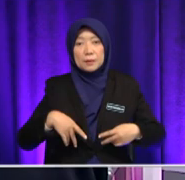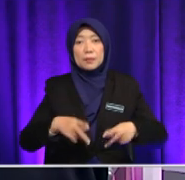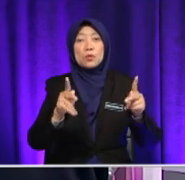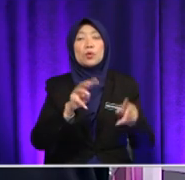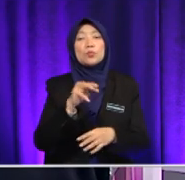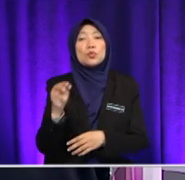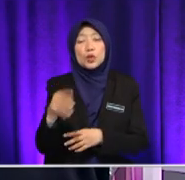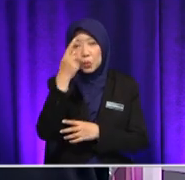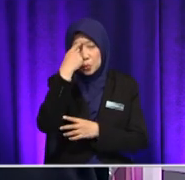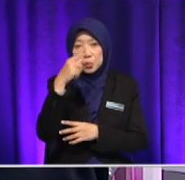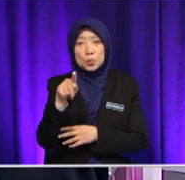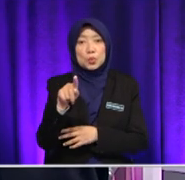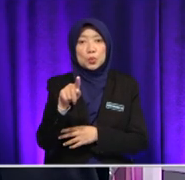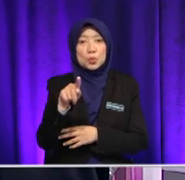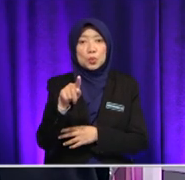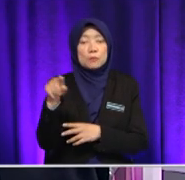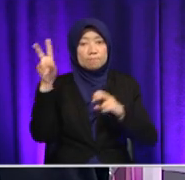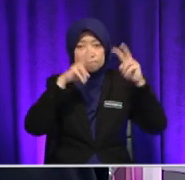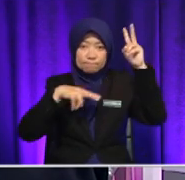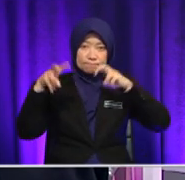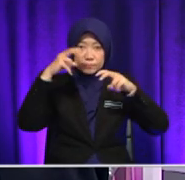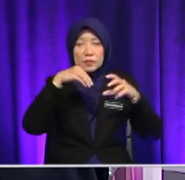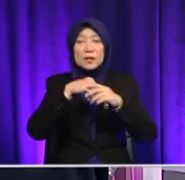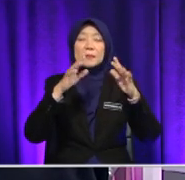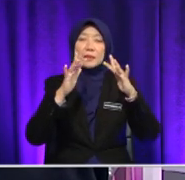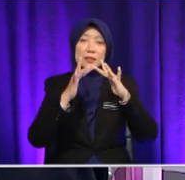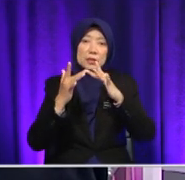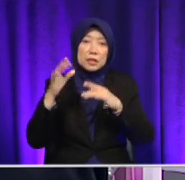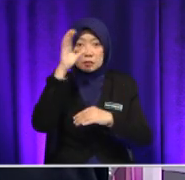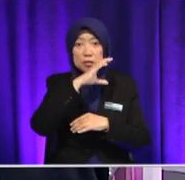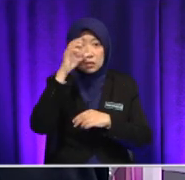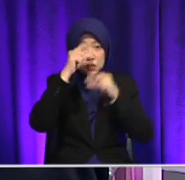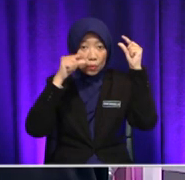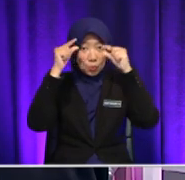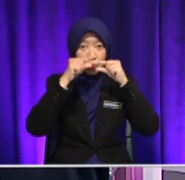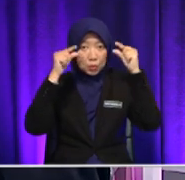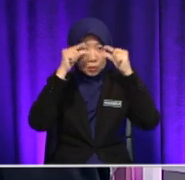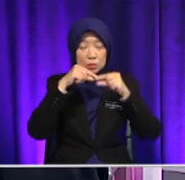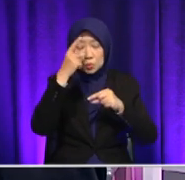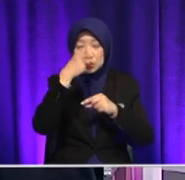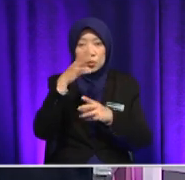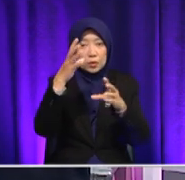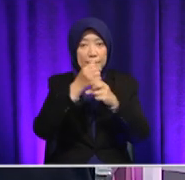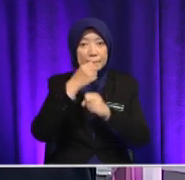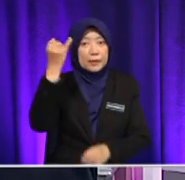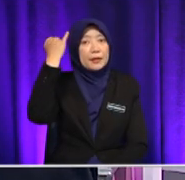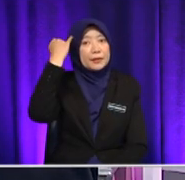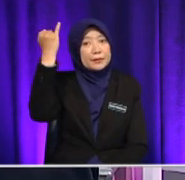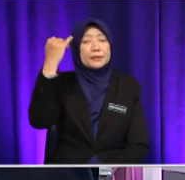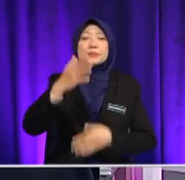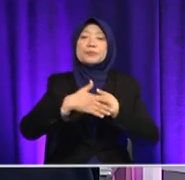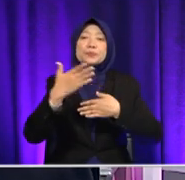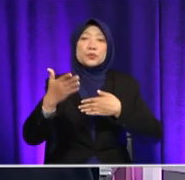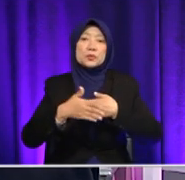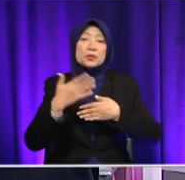untuk menyuruh ke dalam internet lah untuk cari yang Google dan sebagainya lah untuk dapatkan ide cukup mudah